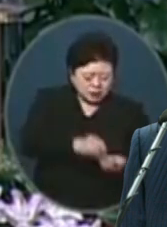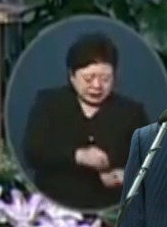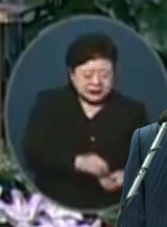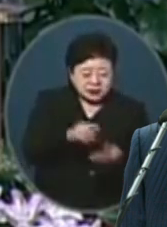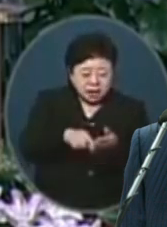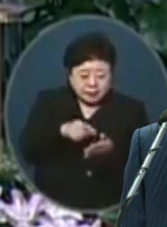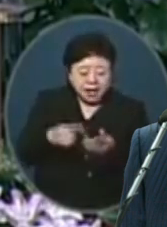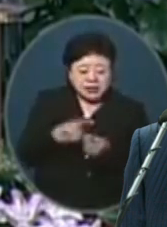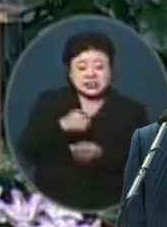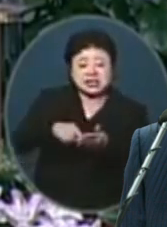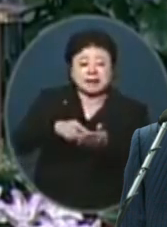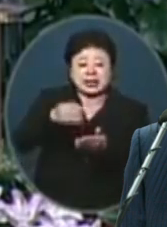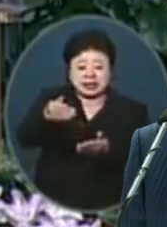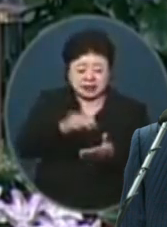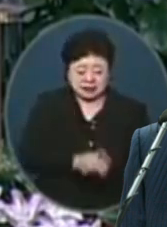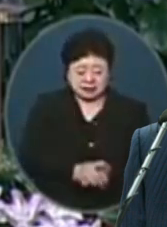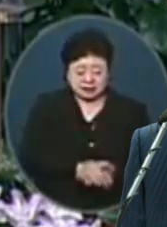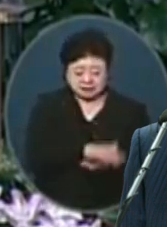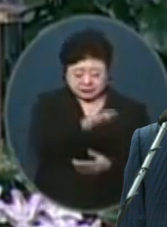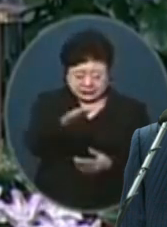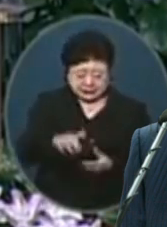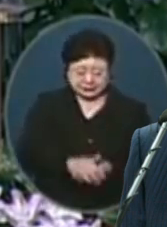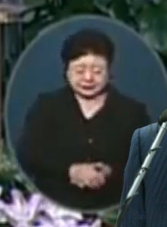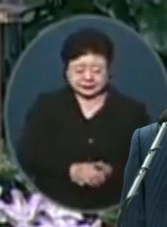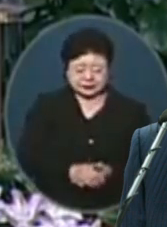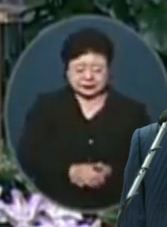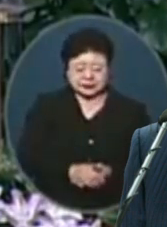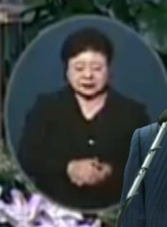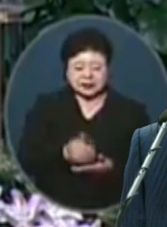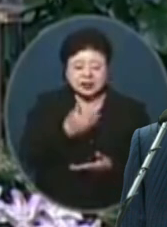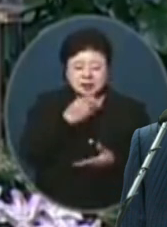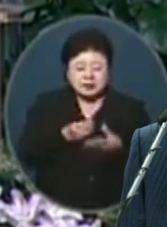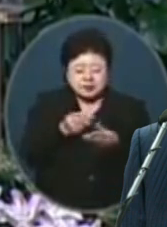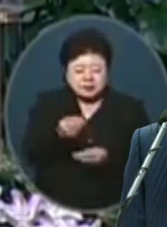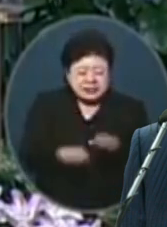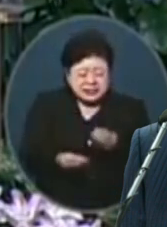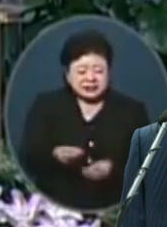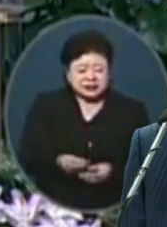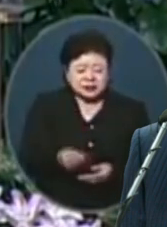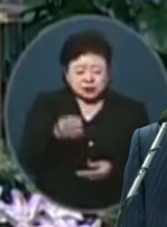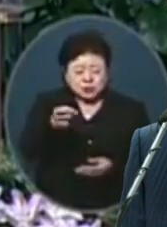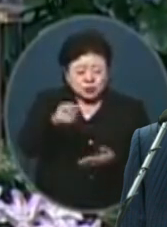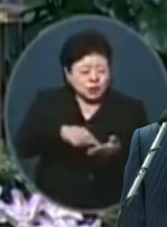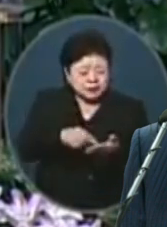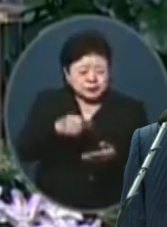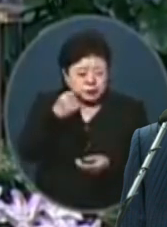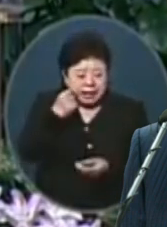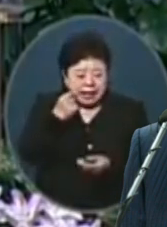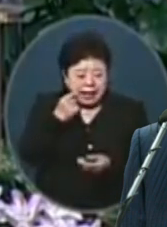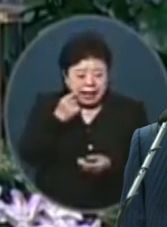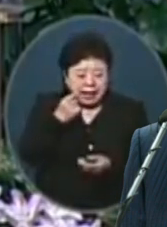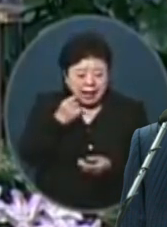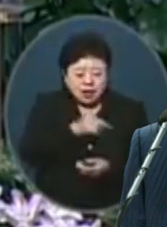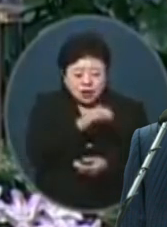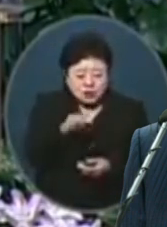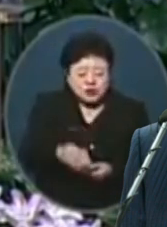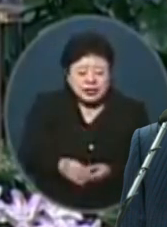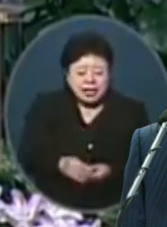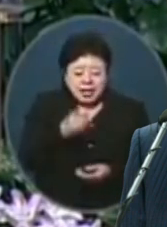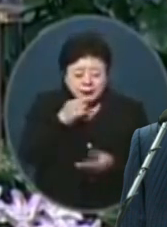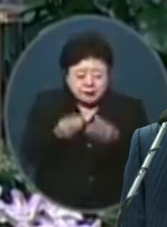갚아야만 합니다. 그런데 우리가 진 빚은 돈으로도 갚을 수가 없습니다. 우리의